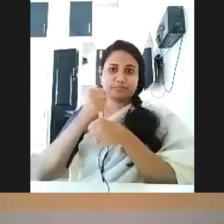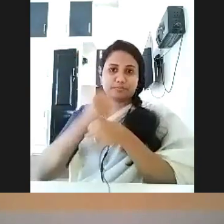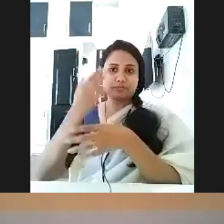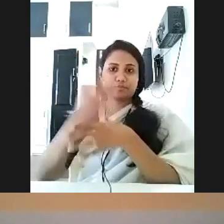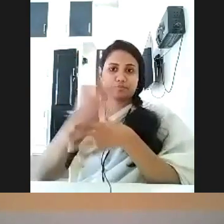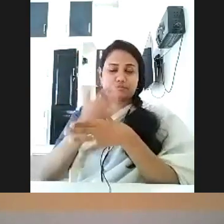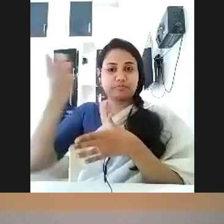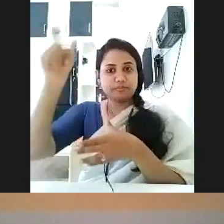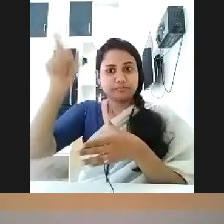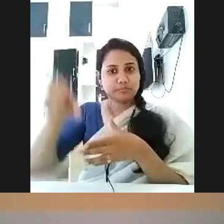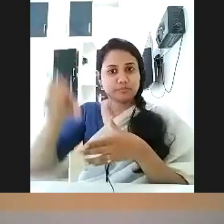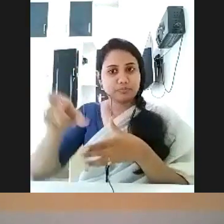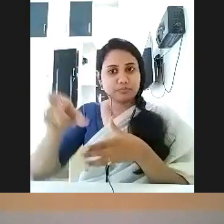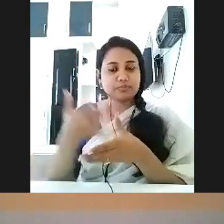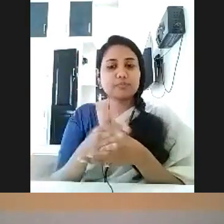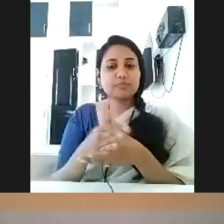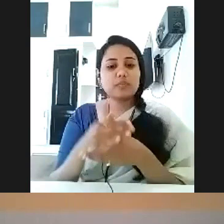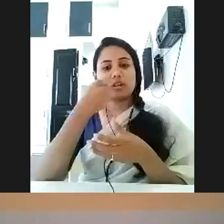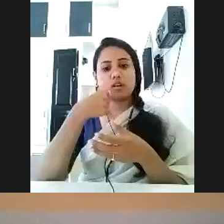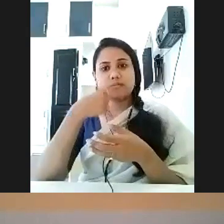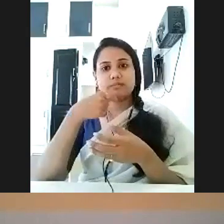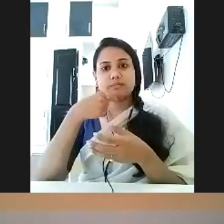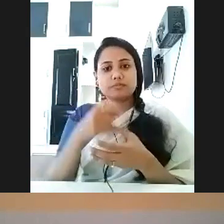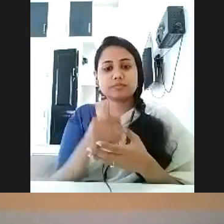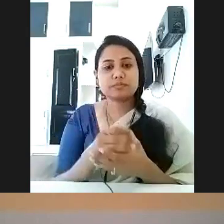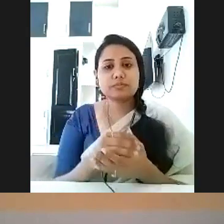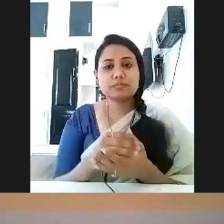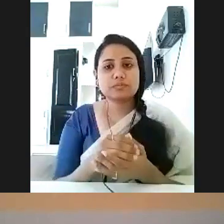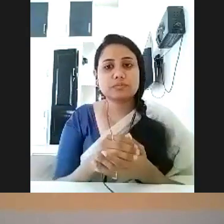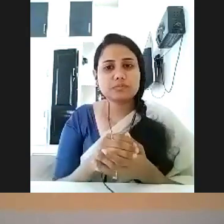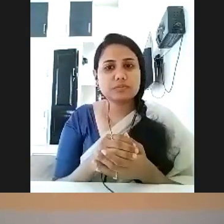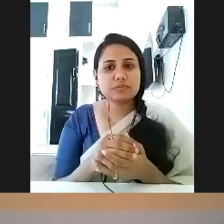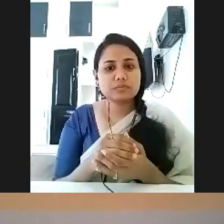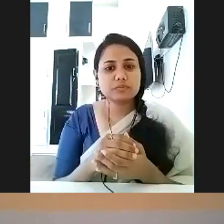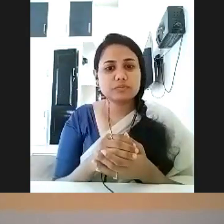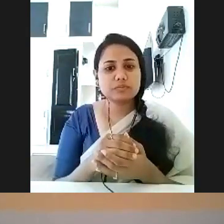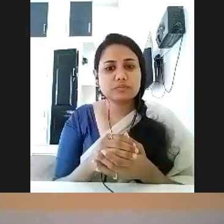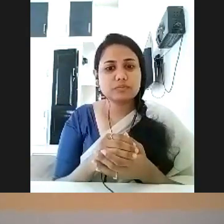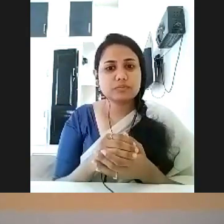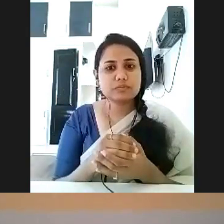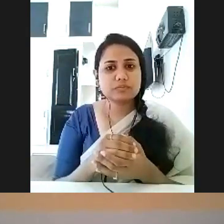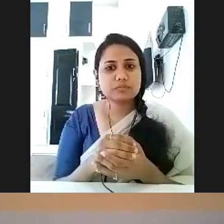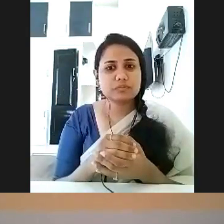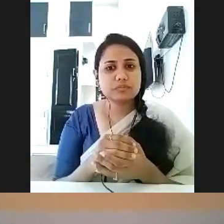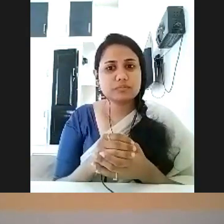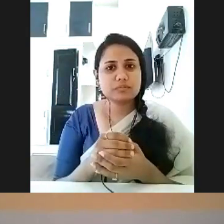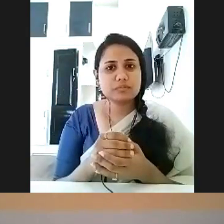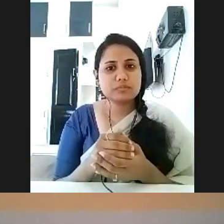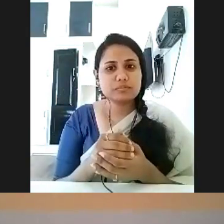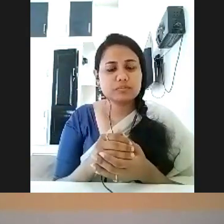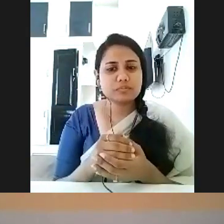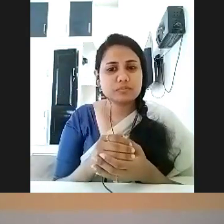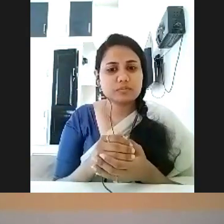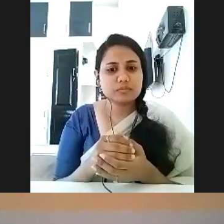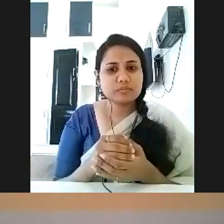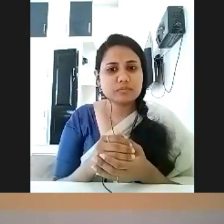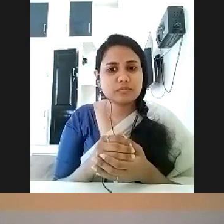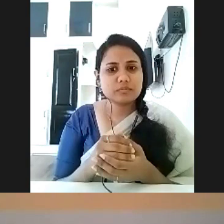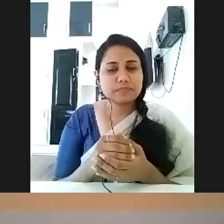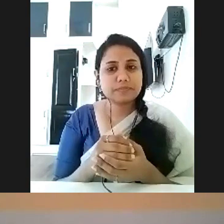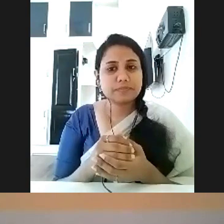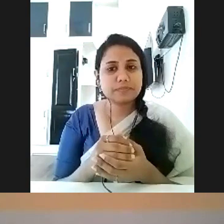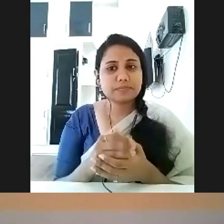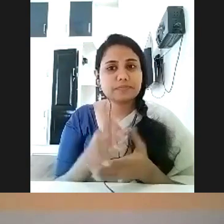നമുക്ക് ഈ പിന്നെ മരുന്നിന് വേണ്ടി സാർ ഞാൻ ഒന്ന് ഇടപെടുകയാണ്. നമുക്ക് വേറെ കുറെ ക്വസ്റ്റ്യൻസും കൂടെ ഇമ്പോർട്ടന്റ് ആയിട്ട് ഡിസ്കസ് ചെയ്യാനുണ്ട്. അന്നേരം